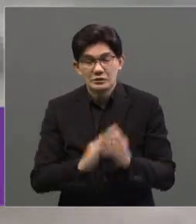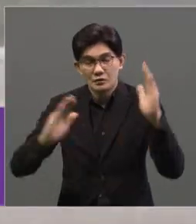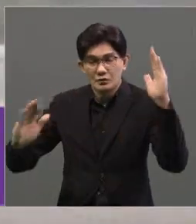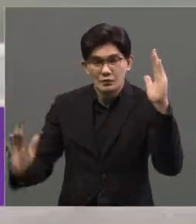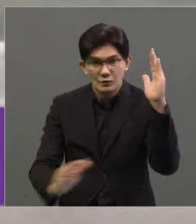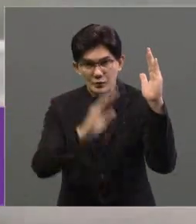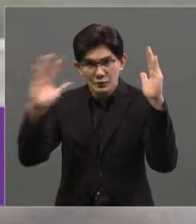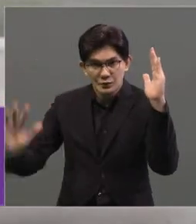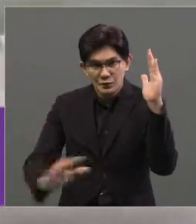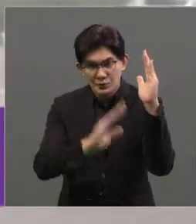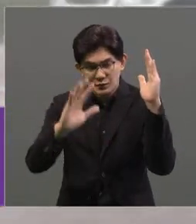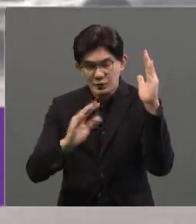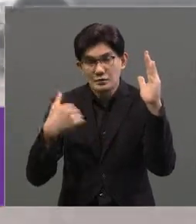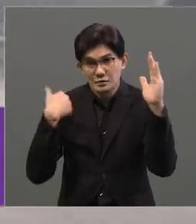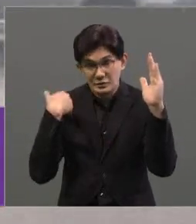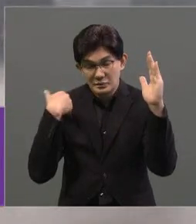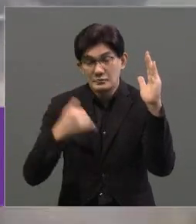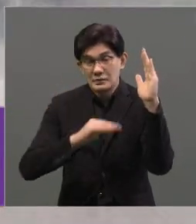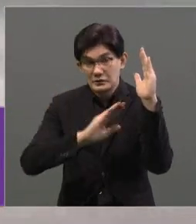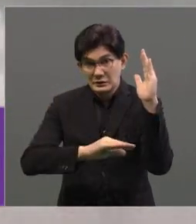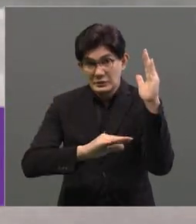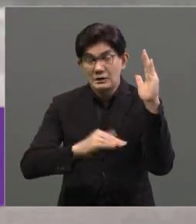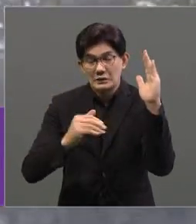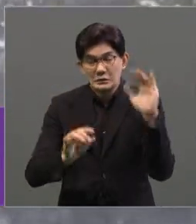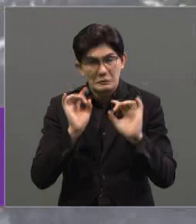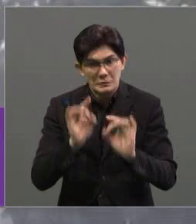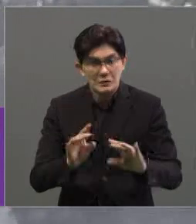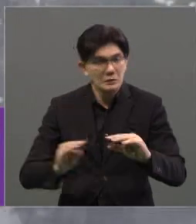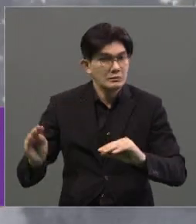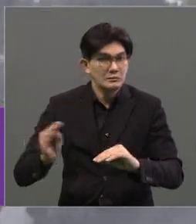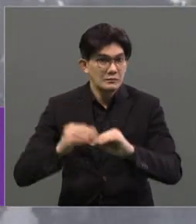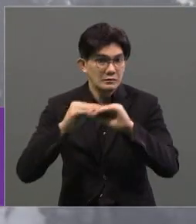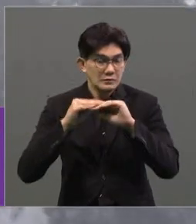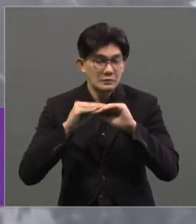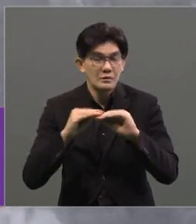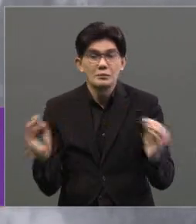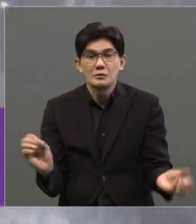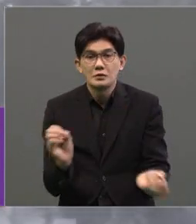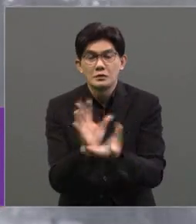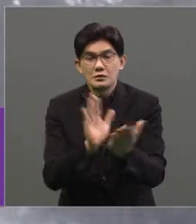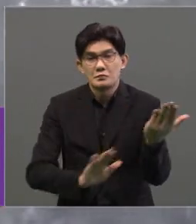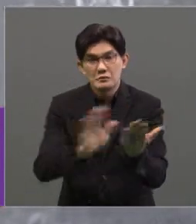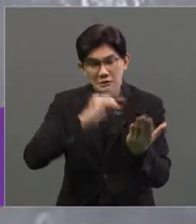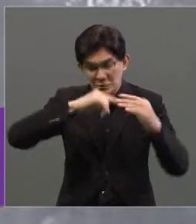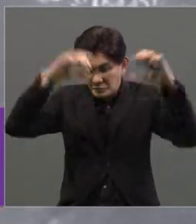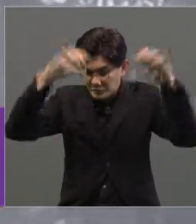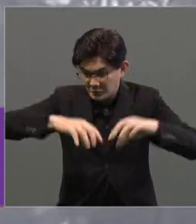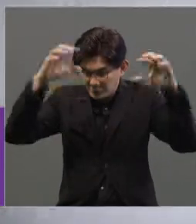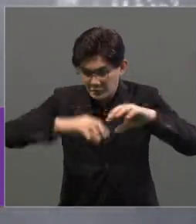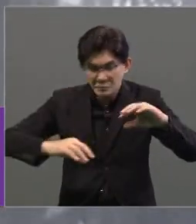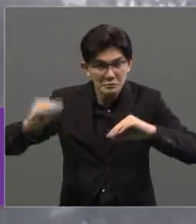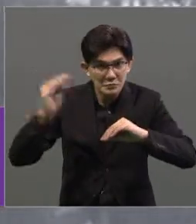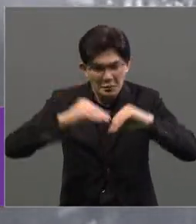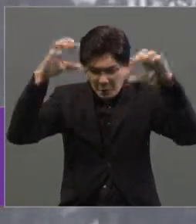ที่พัดปกคลุมทะเลอันดามันภาคใต้และอ่าวไทยก็มีกำลังแรงขึ้นนะคะจะส่งผลทำให้ประเทศไทยมีฝนเพิ่มมากขึ้น